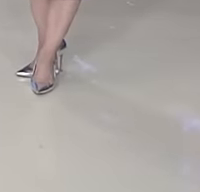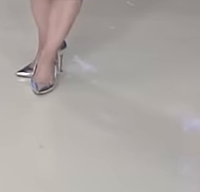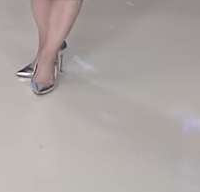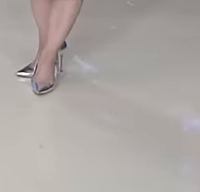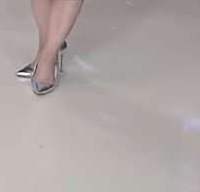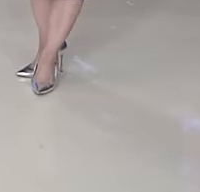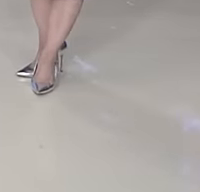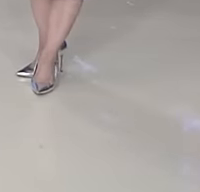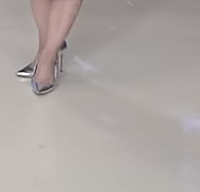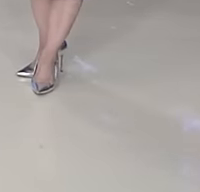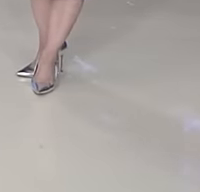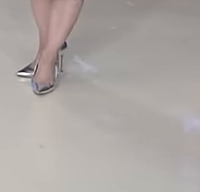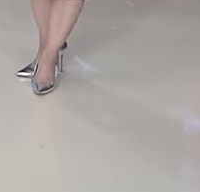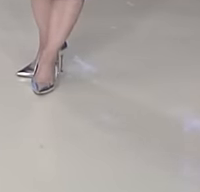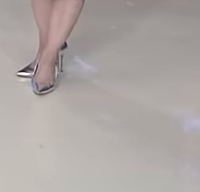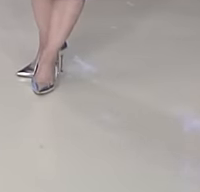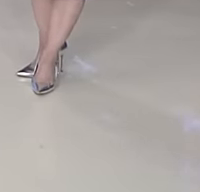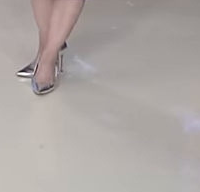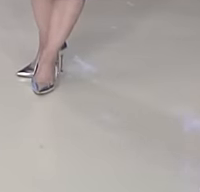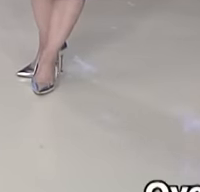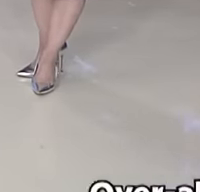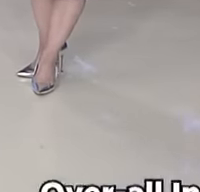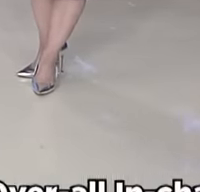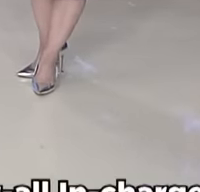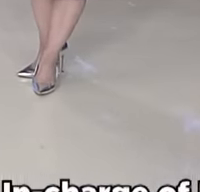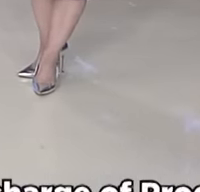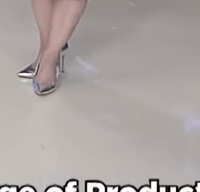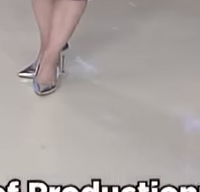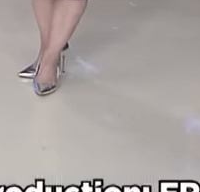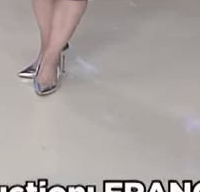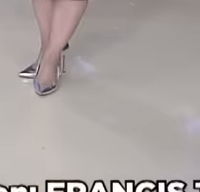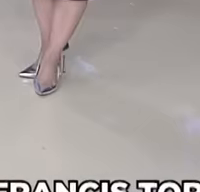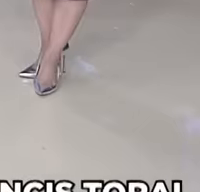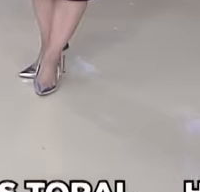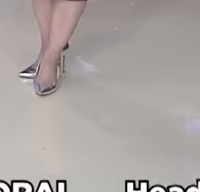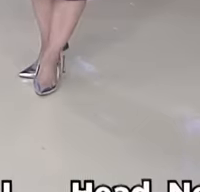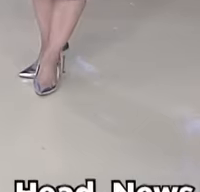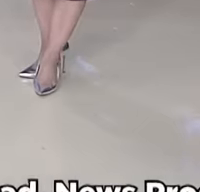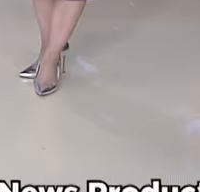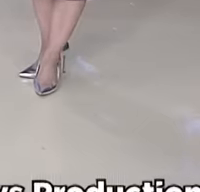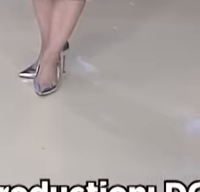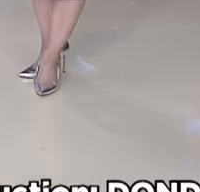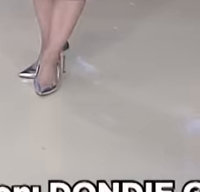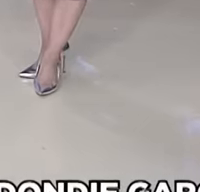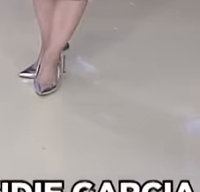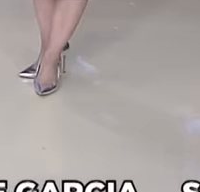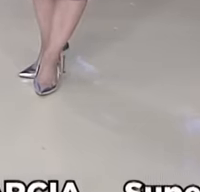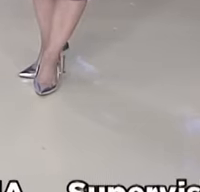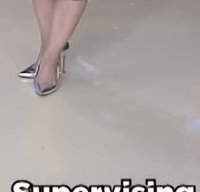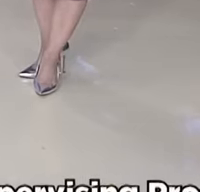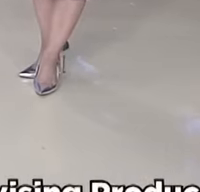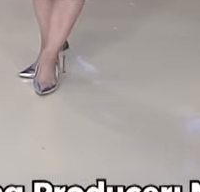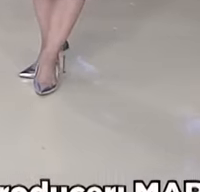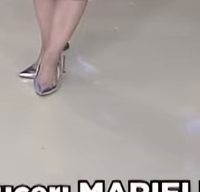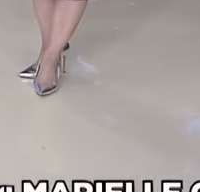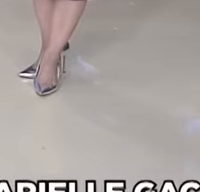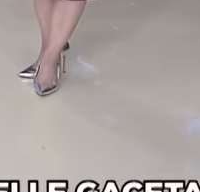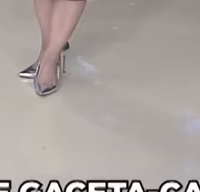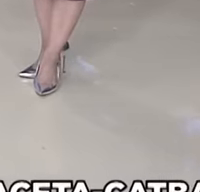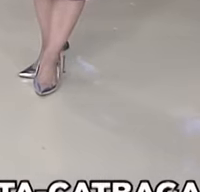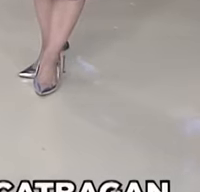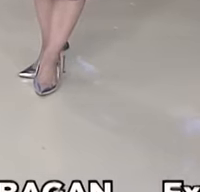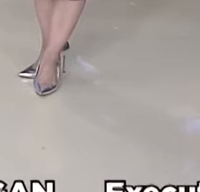Wala pa rin kupas, ano? Si Doris Mutia Bigor, o si Pepe? Si Doris Bigornia. Of course! Nag-iisa yan.